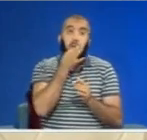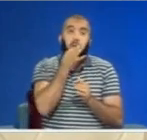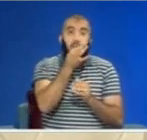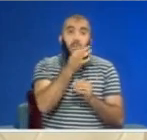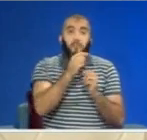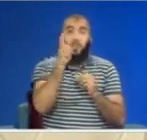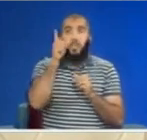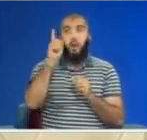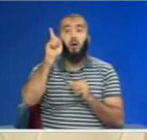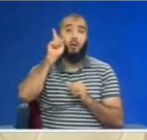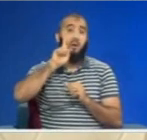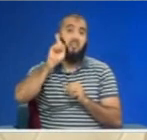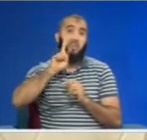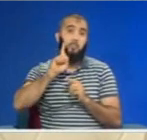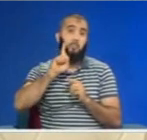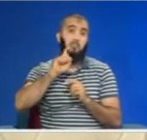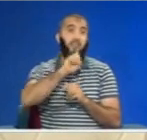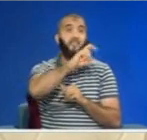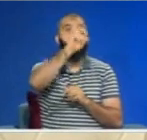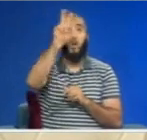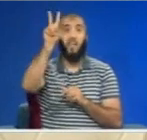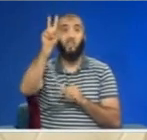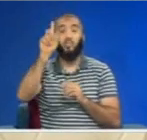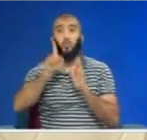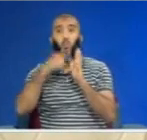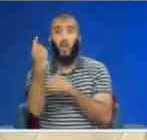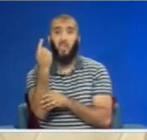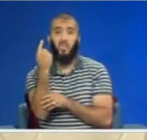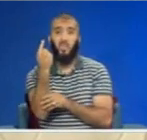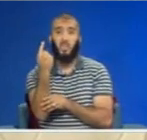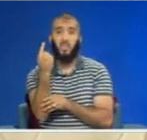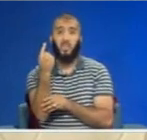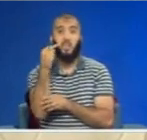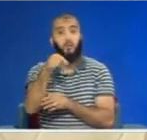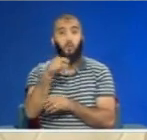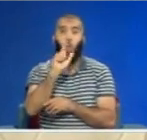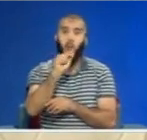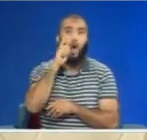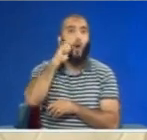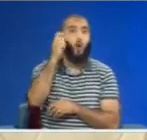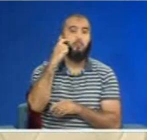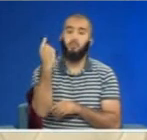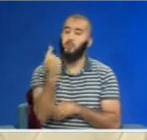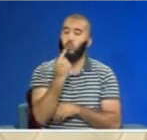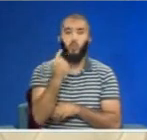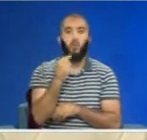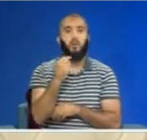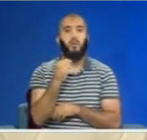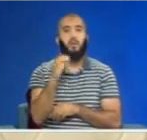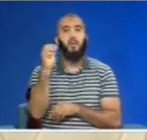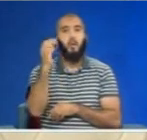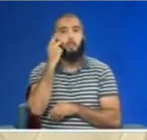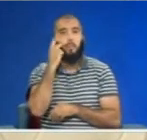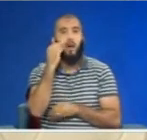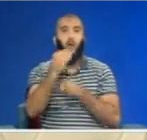والمرأة السفر في حقها يجب عليها أن تسافر مع المحرم لقوله صلى الله عليه وسلم لا تسافر